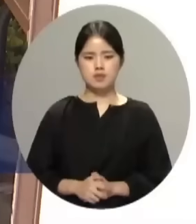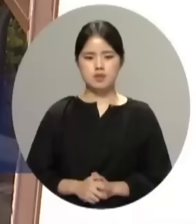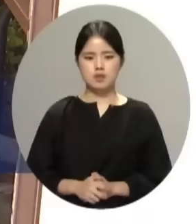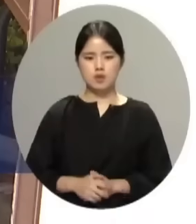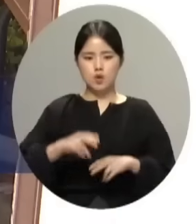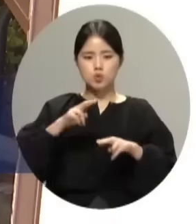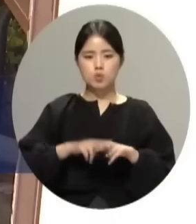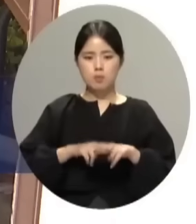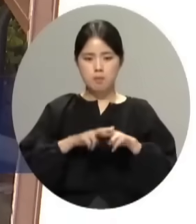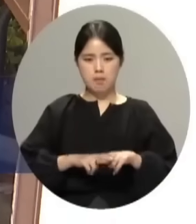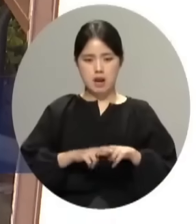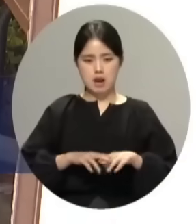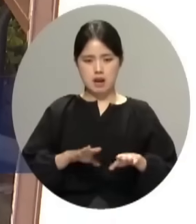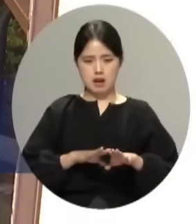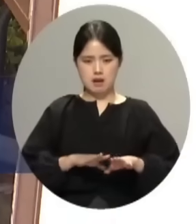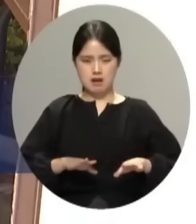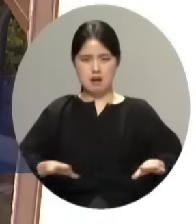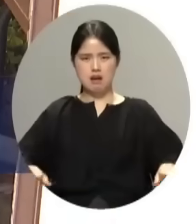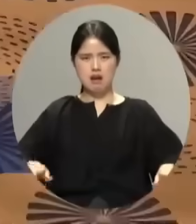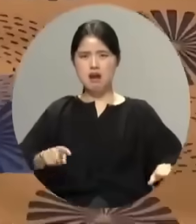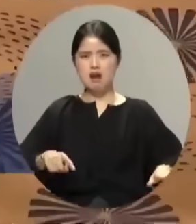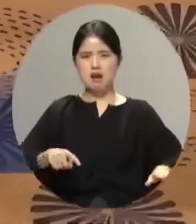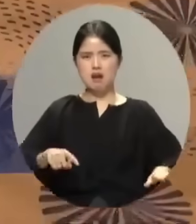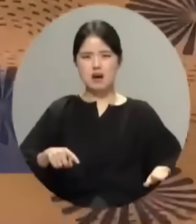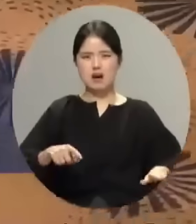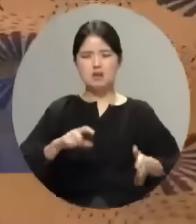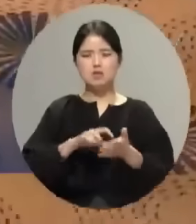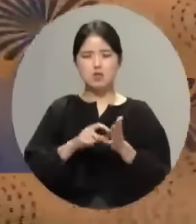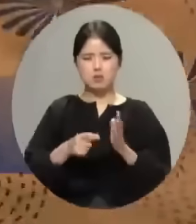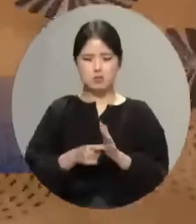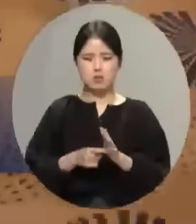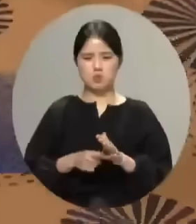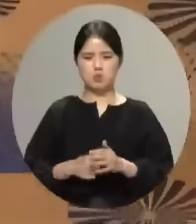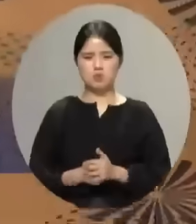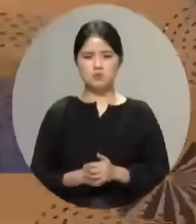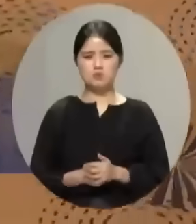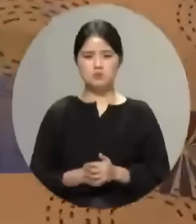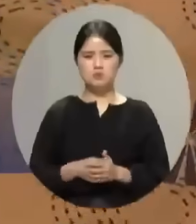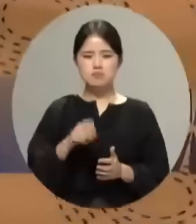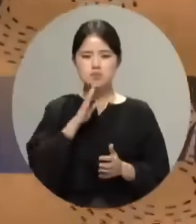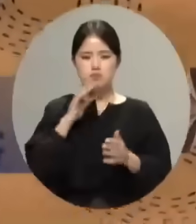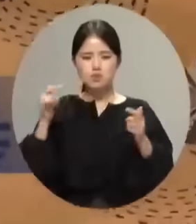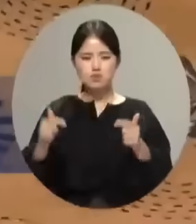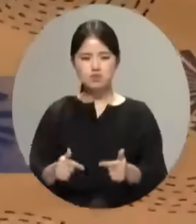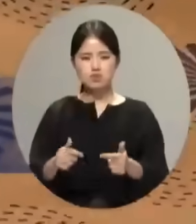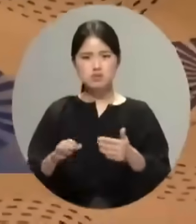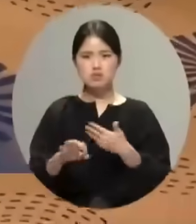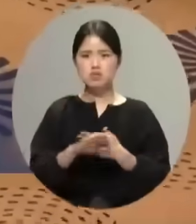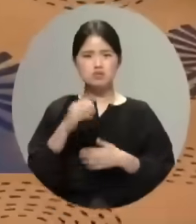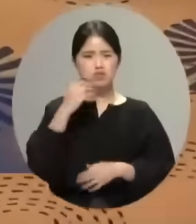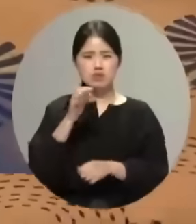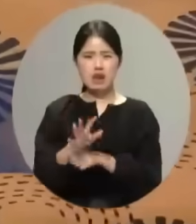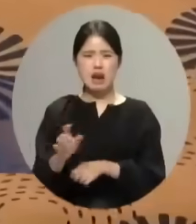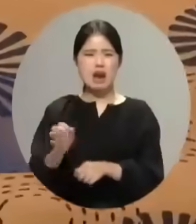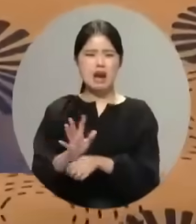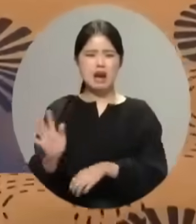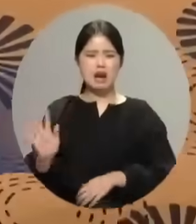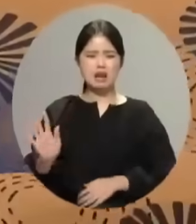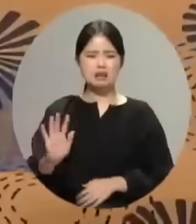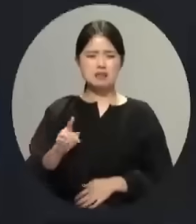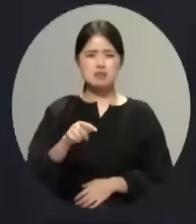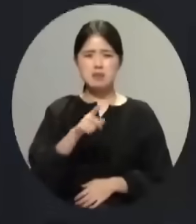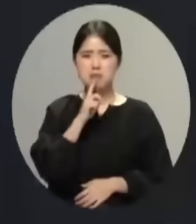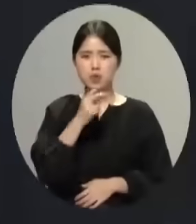깔아서 쓰는 그런 방석 같은 수준이에요, 진짜로. 만약에 열선 줄였다 그런 얘기 있으면 누가 사겠어요? 그런 이런 건도 그런 얘기도